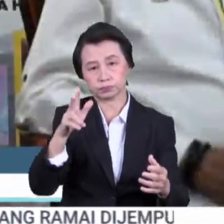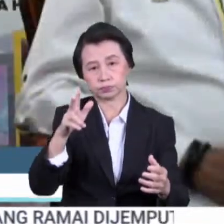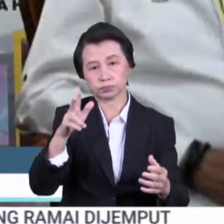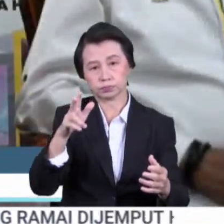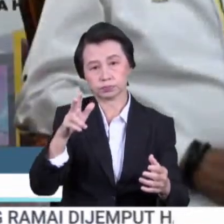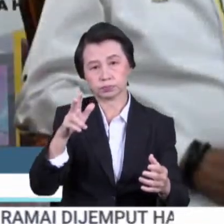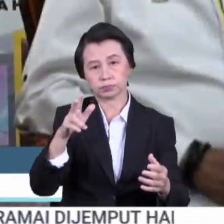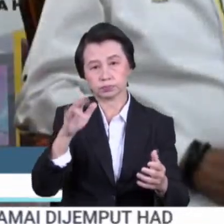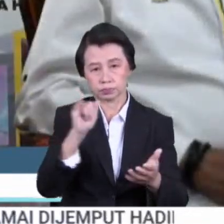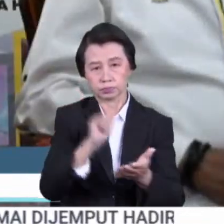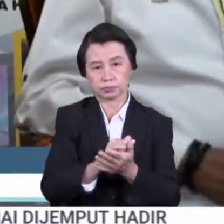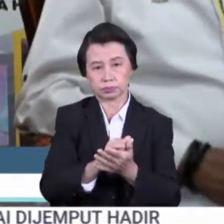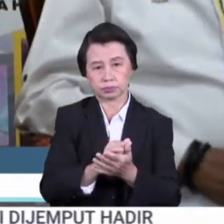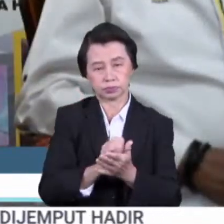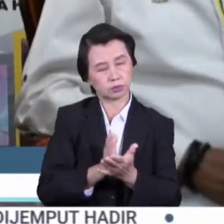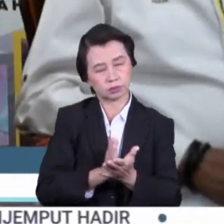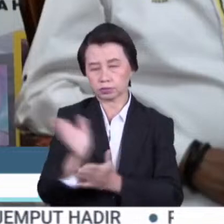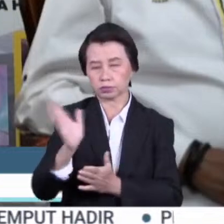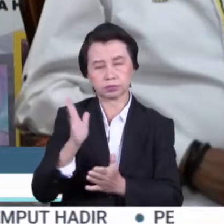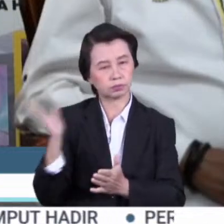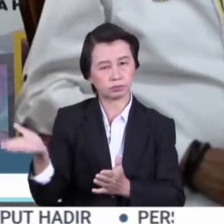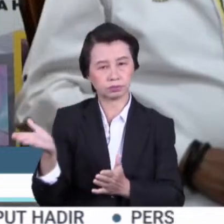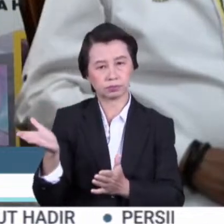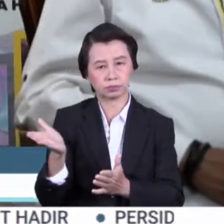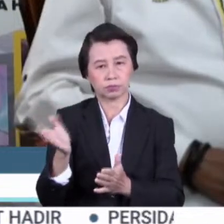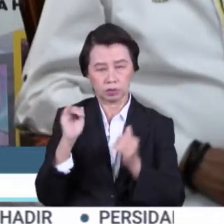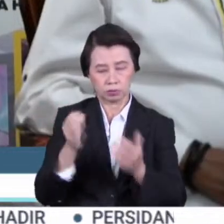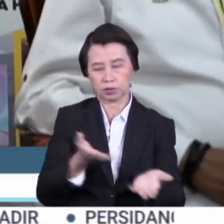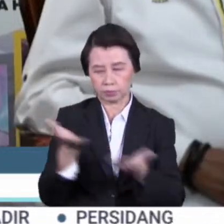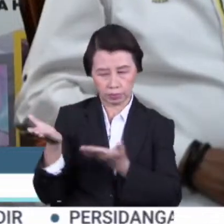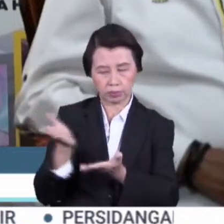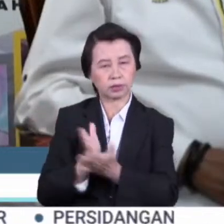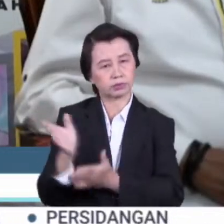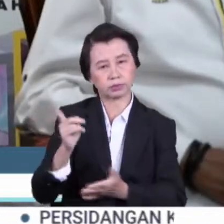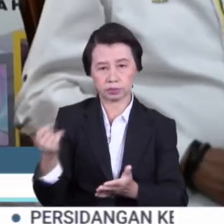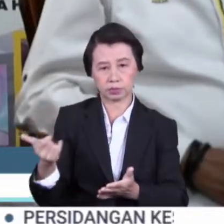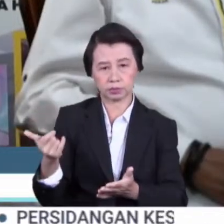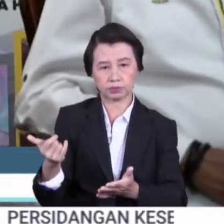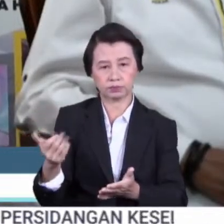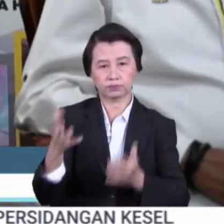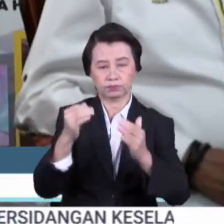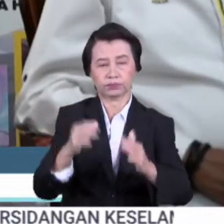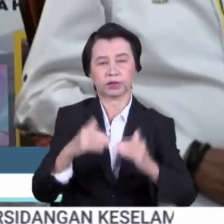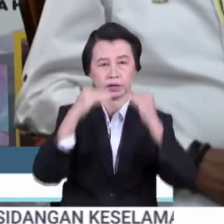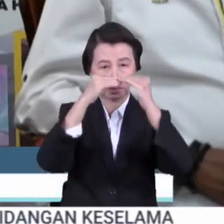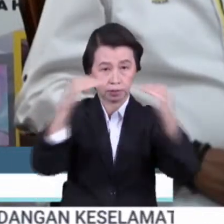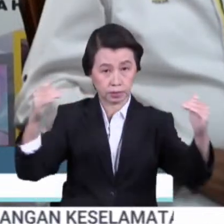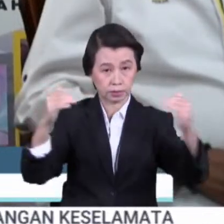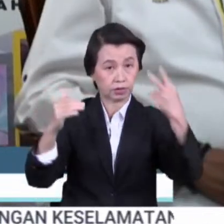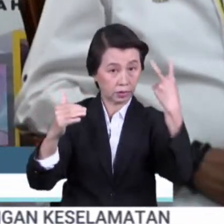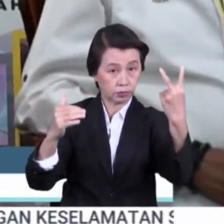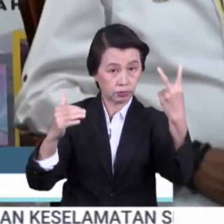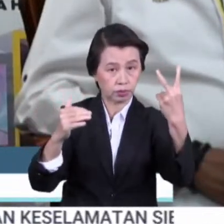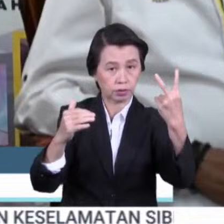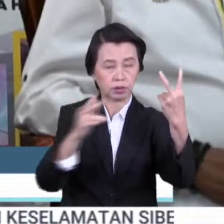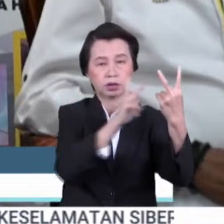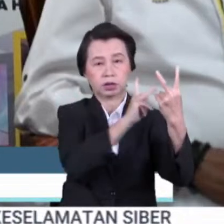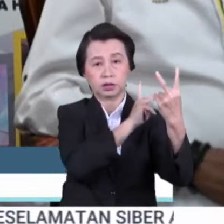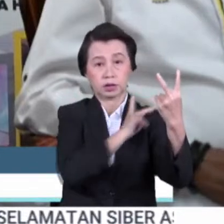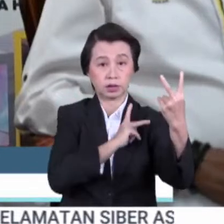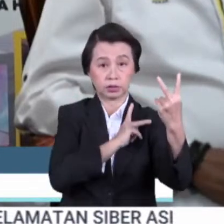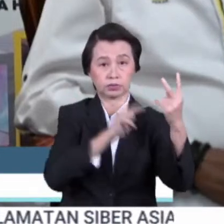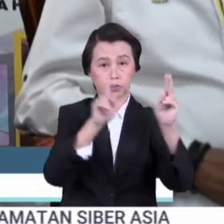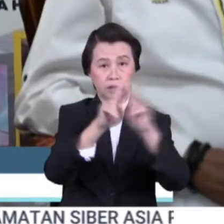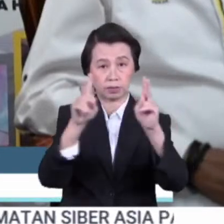Ya. Yang tu very straightforward. Yang ni boleh dibawa. Ada fasa kedua nanti ialah ketua-ketua kampung